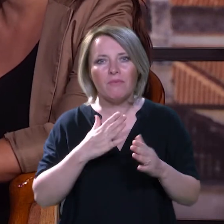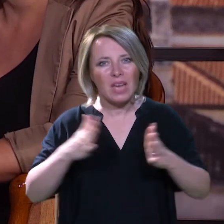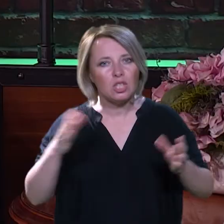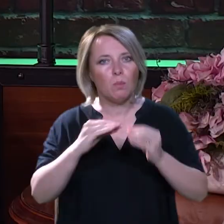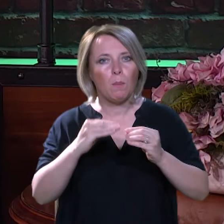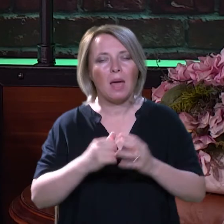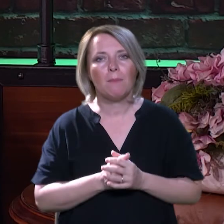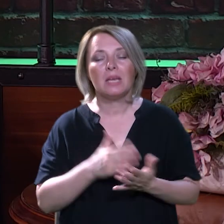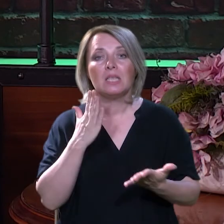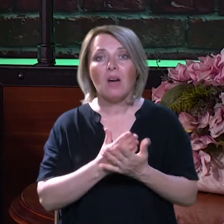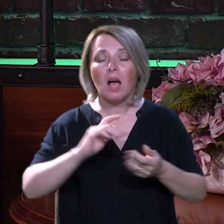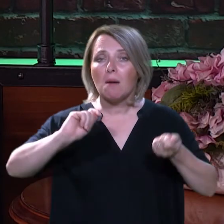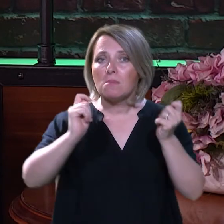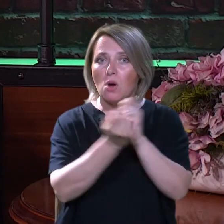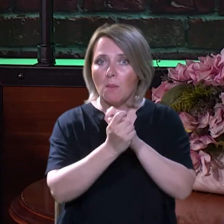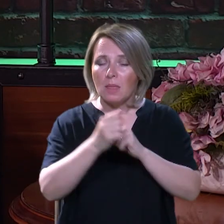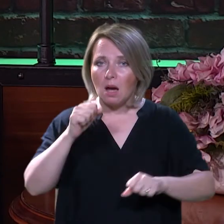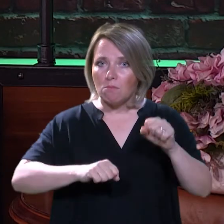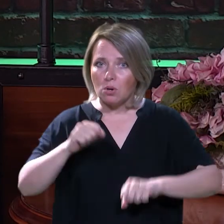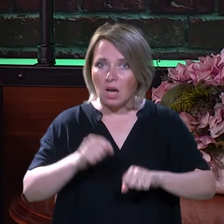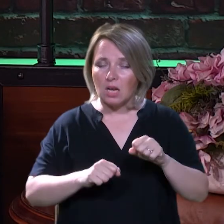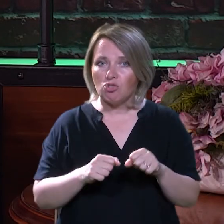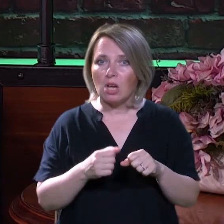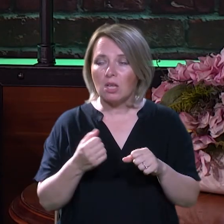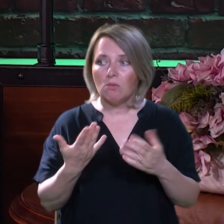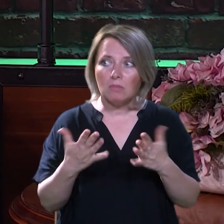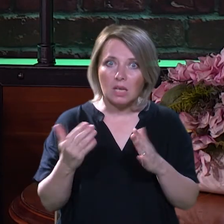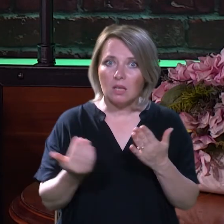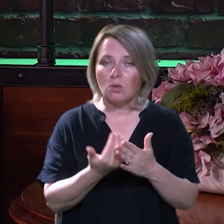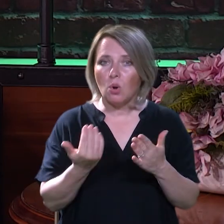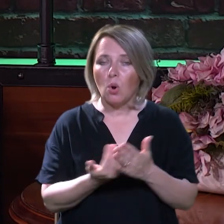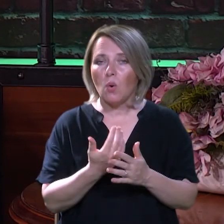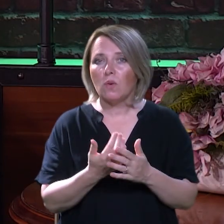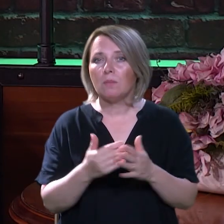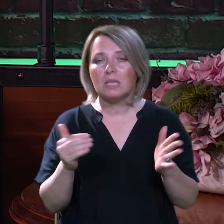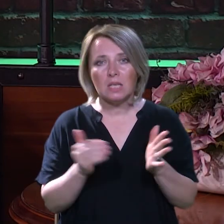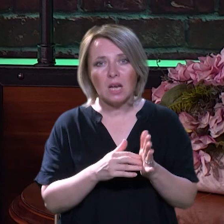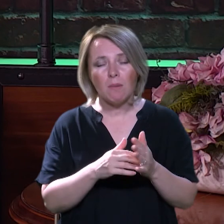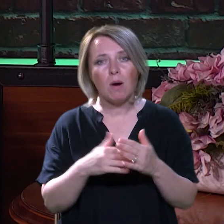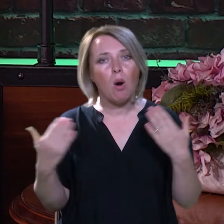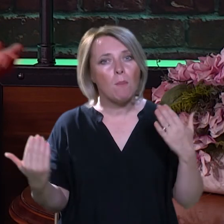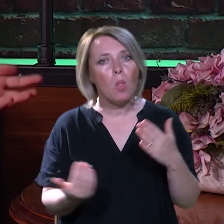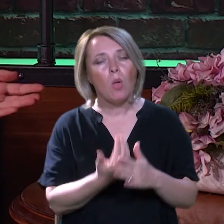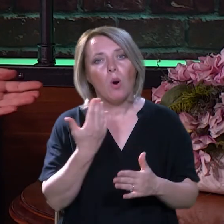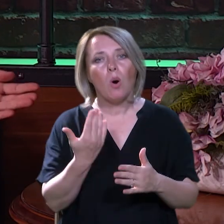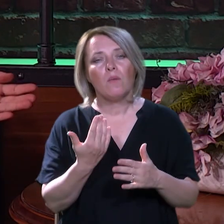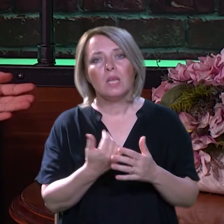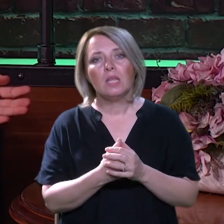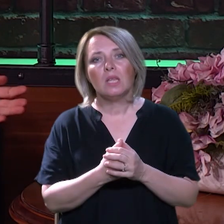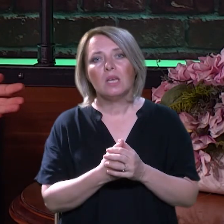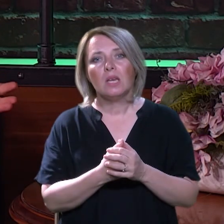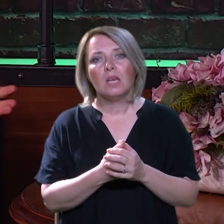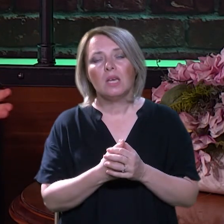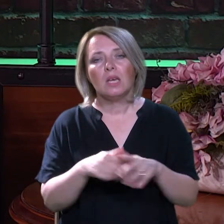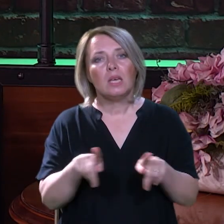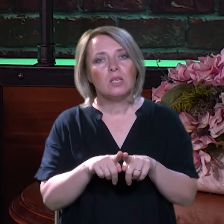posljedica. Tako je. Znači, svaka promjena u ponašanju, taj obrazac novi bi se trebao minimalno ponoviti onoliko puta koliko se koristi